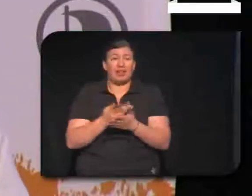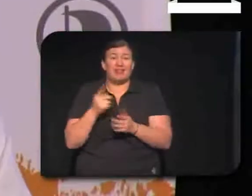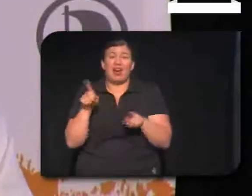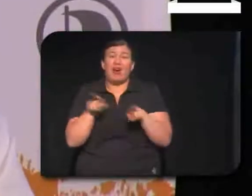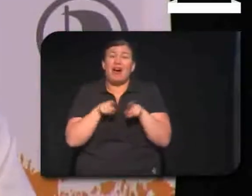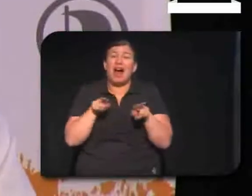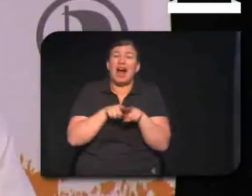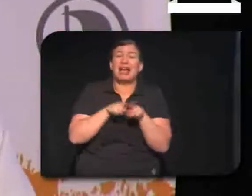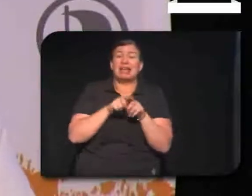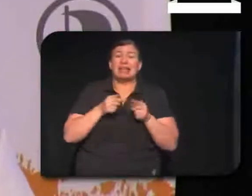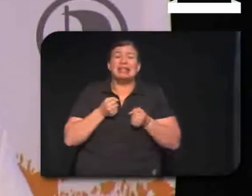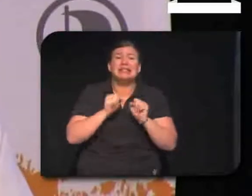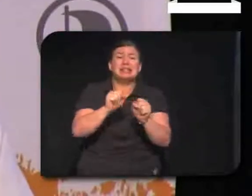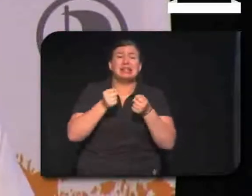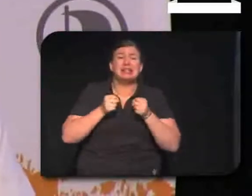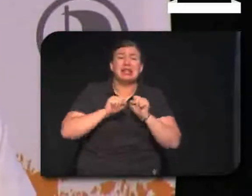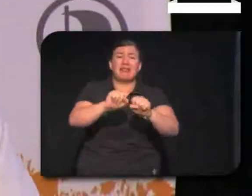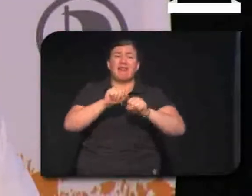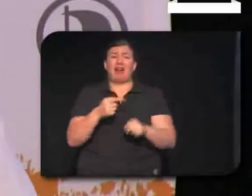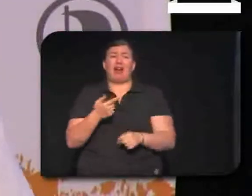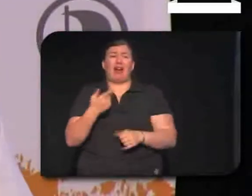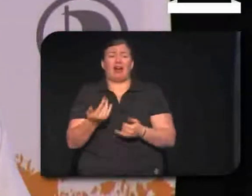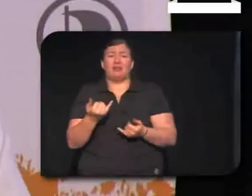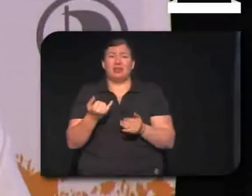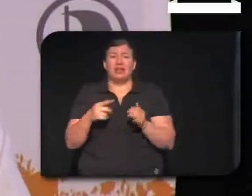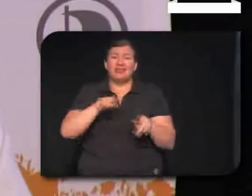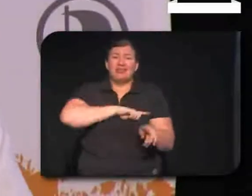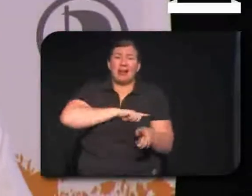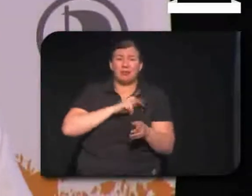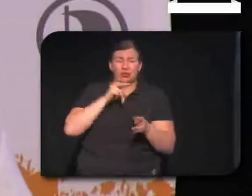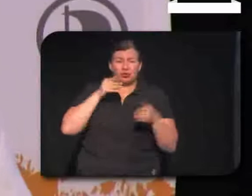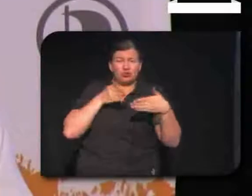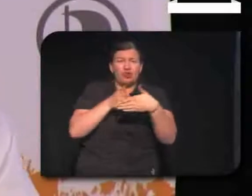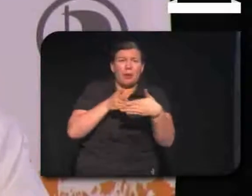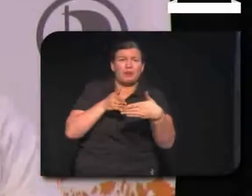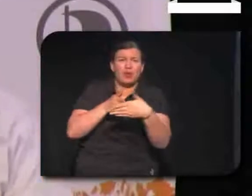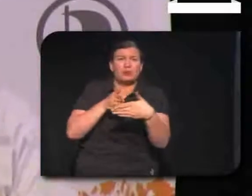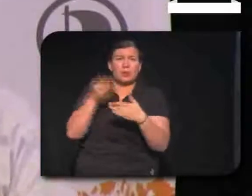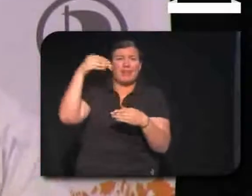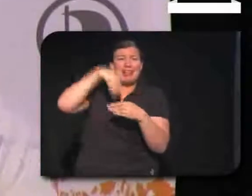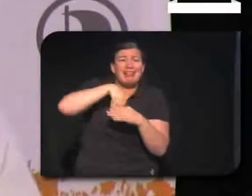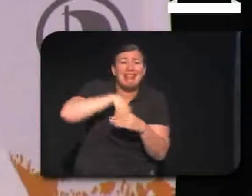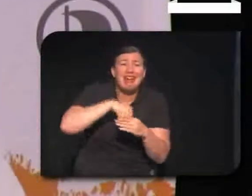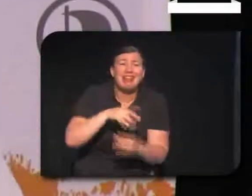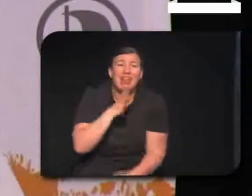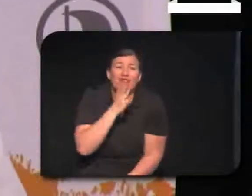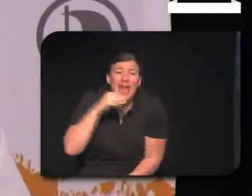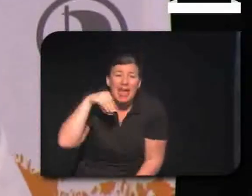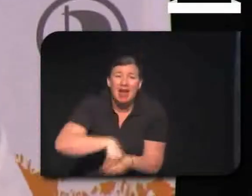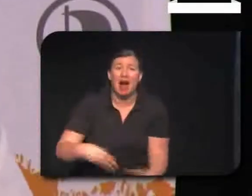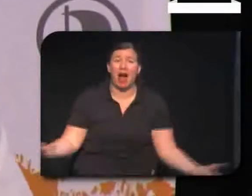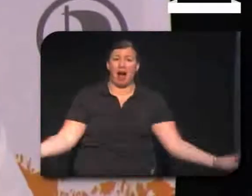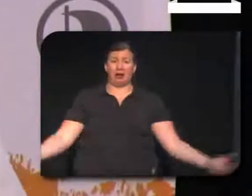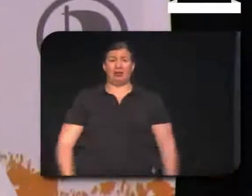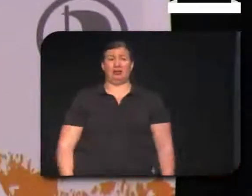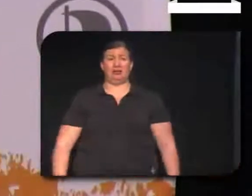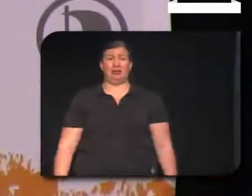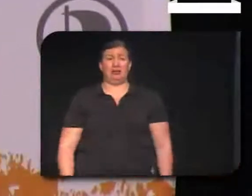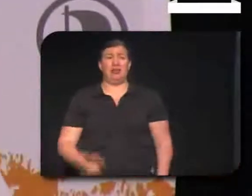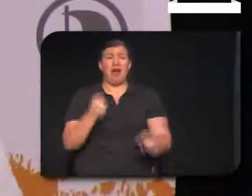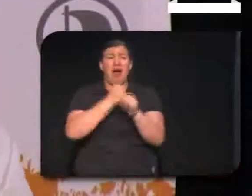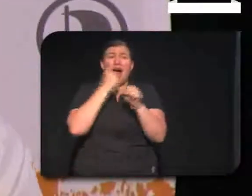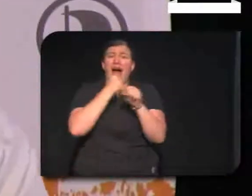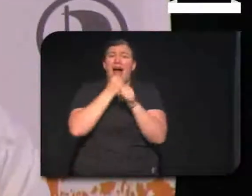Jugendmedien Staatsvertrag selbst stoppen müssen weil erhebliche inhaltliche Fehler entstanden sind sie arbeiten substanzlos